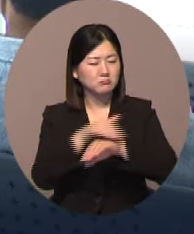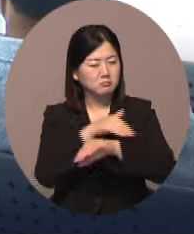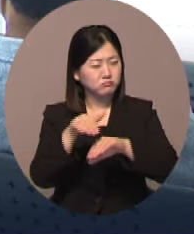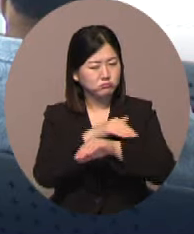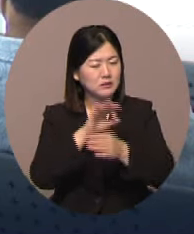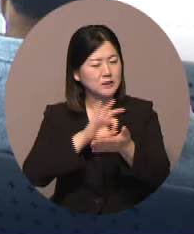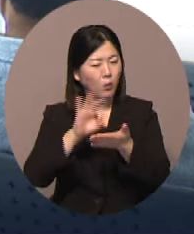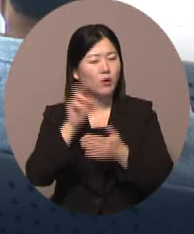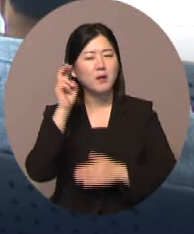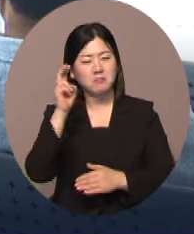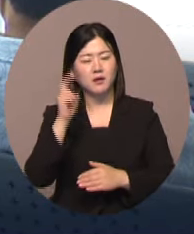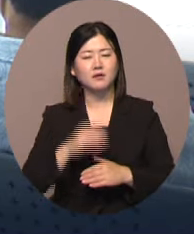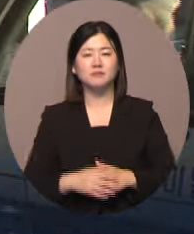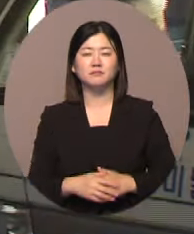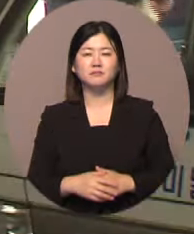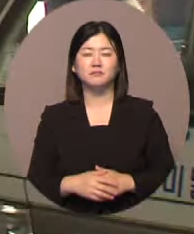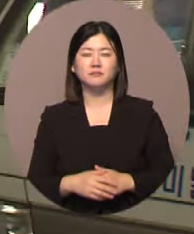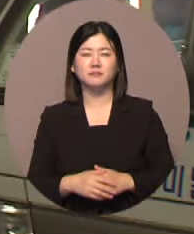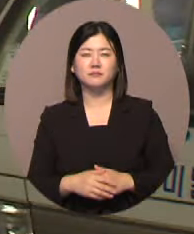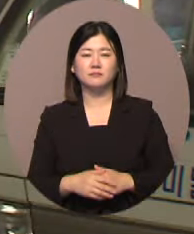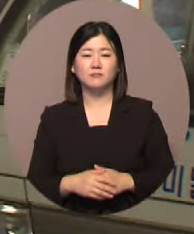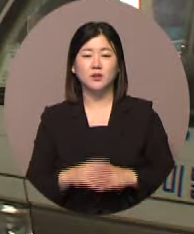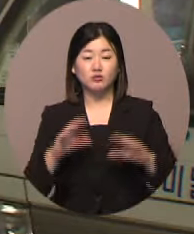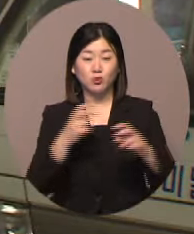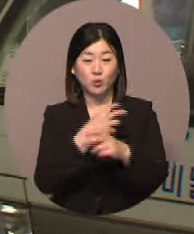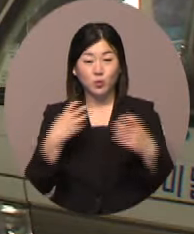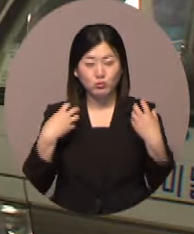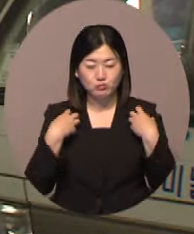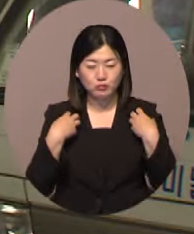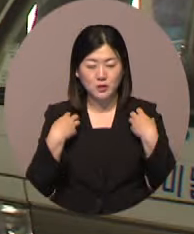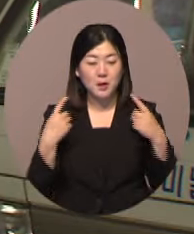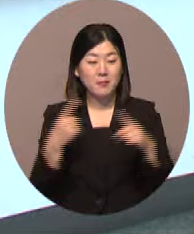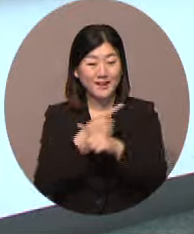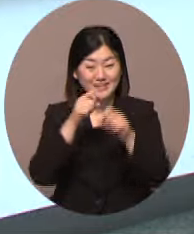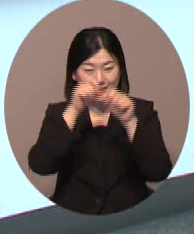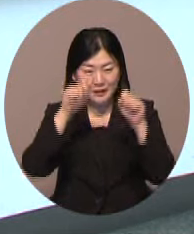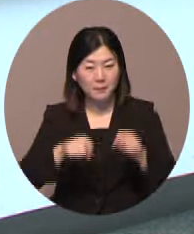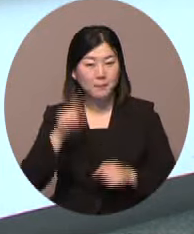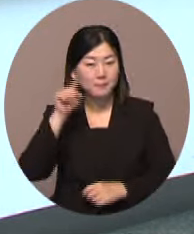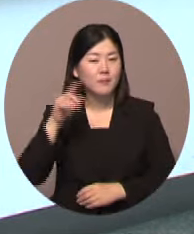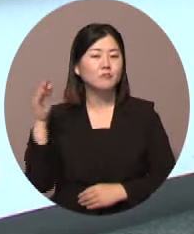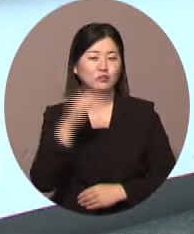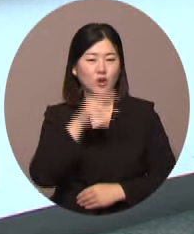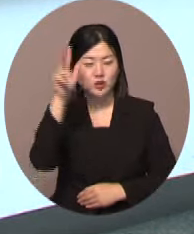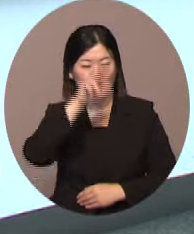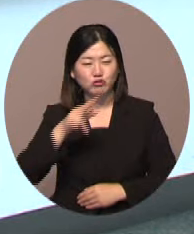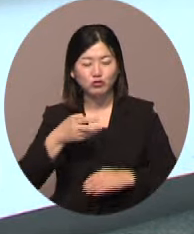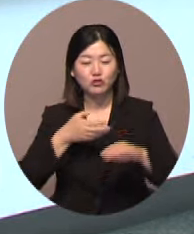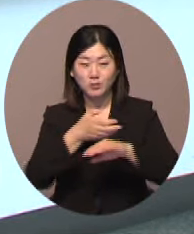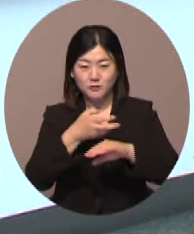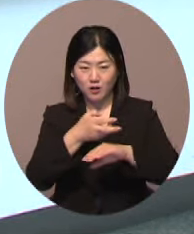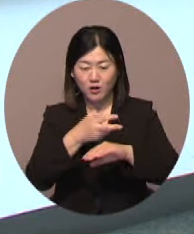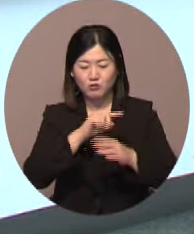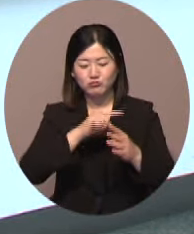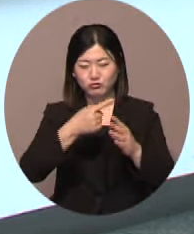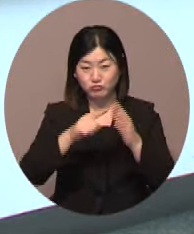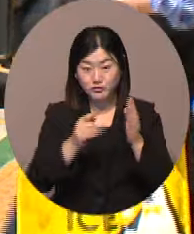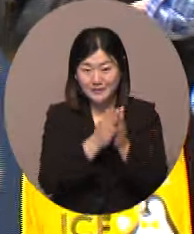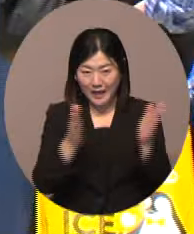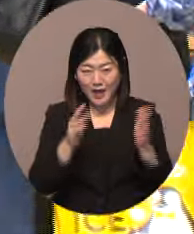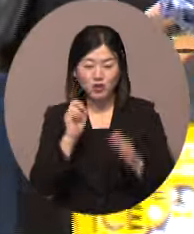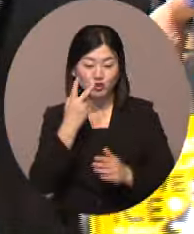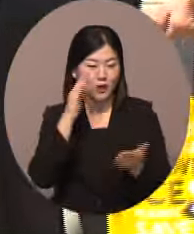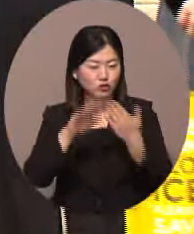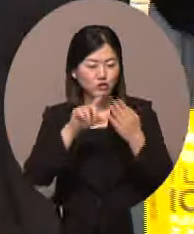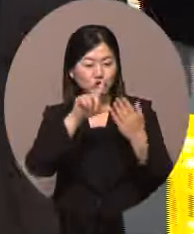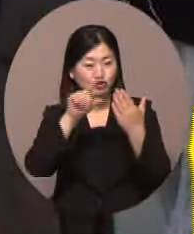많이 이용하지 않을까 하는. 국토교통부는 바뀐 예매 시스템을 내일부터 전국 터미널에 순차적으로 도입해 두 달